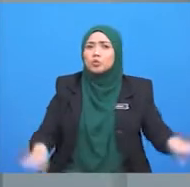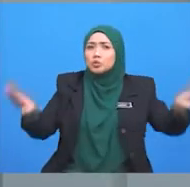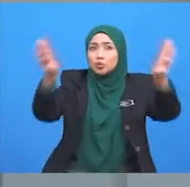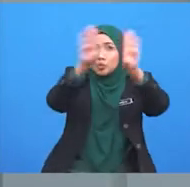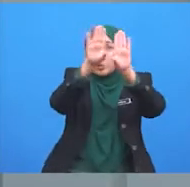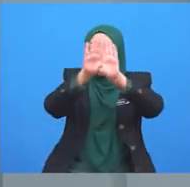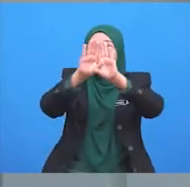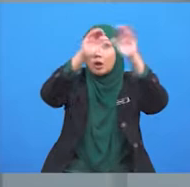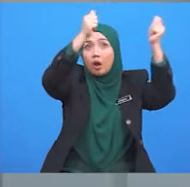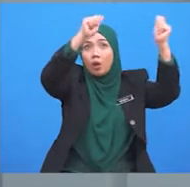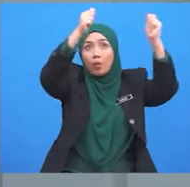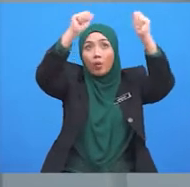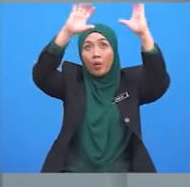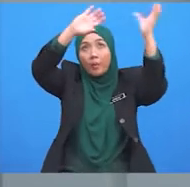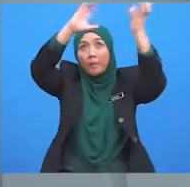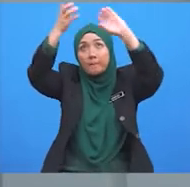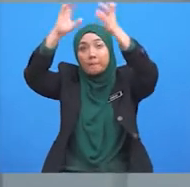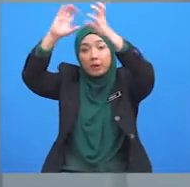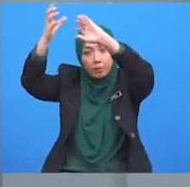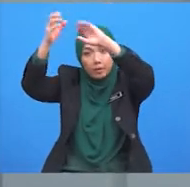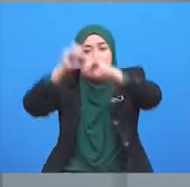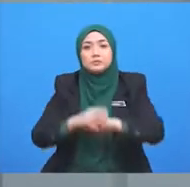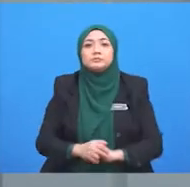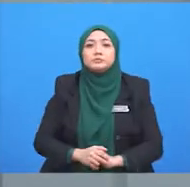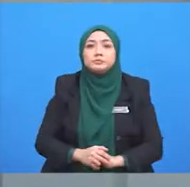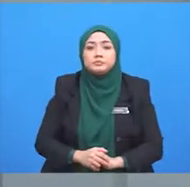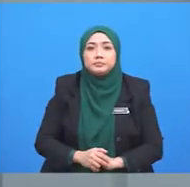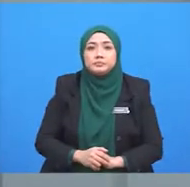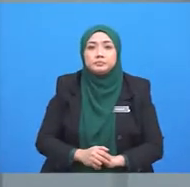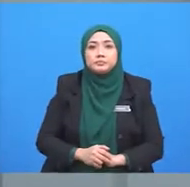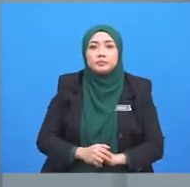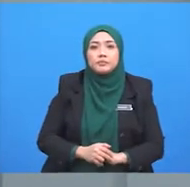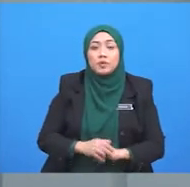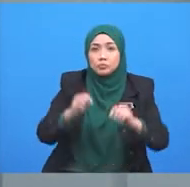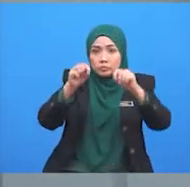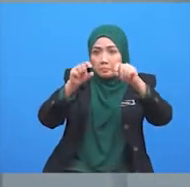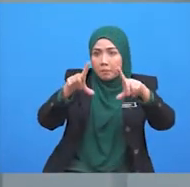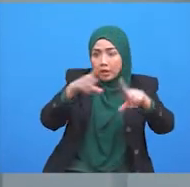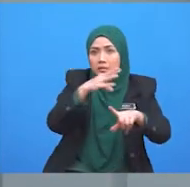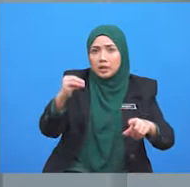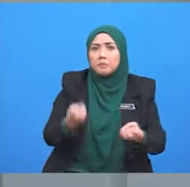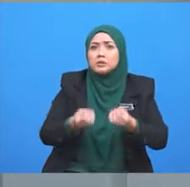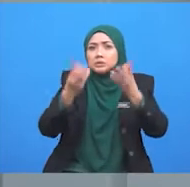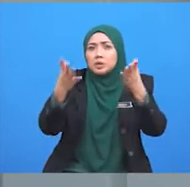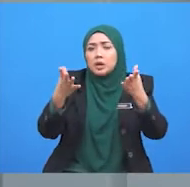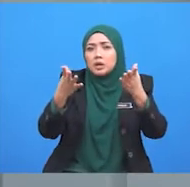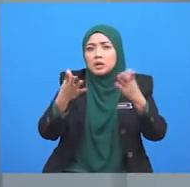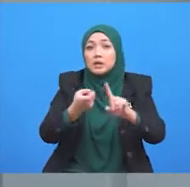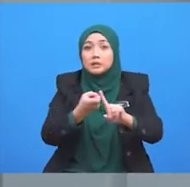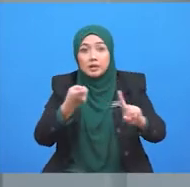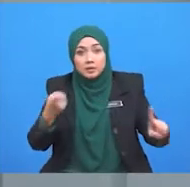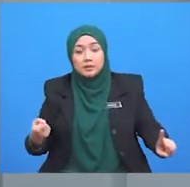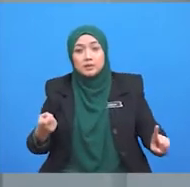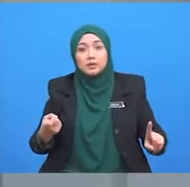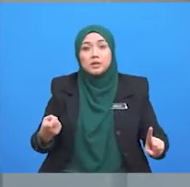awan. Semasa solstis musim sejuk, letupan awan di atmosfera adalah tebal atau banyak berbanding